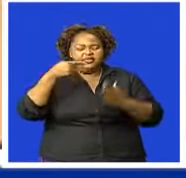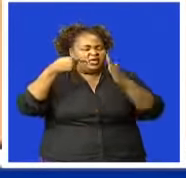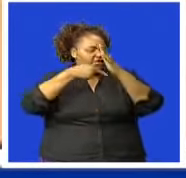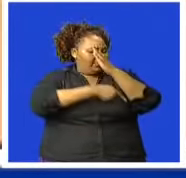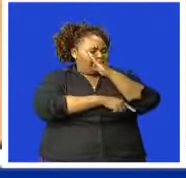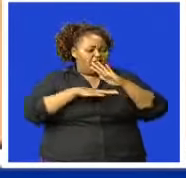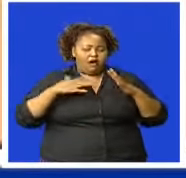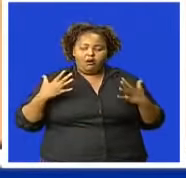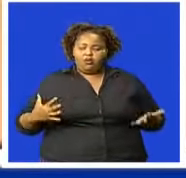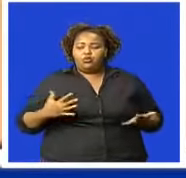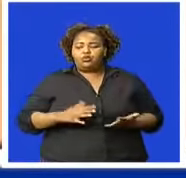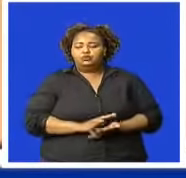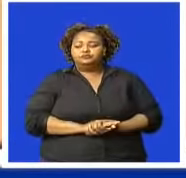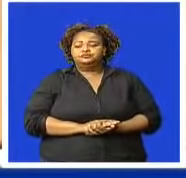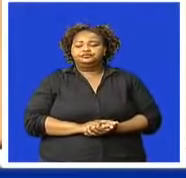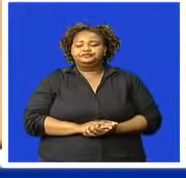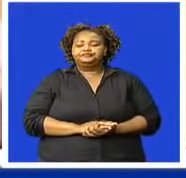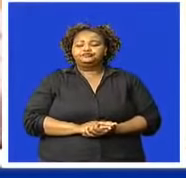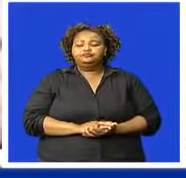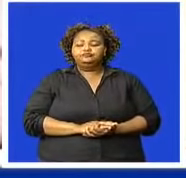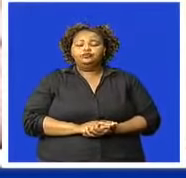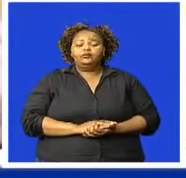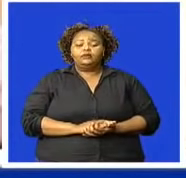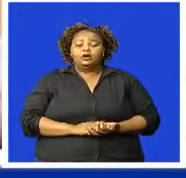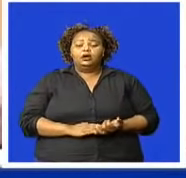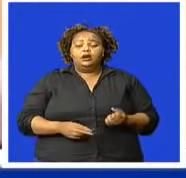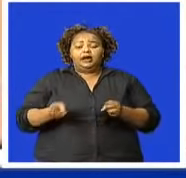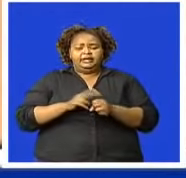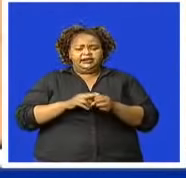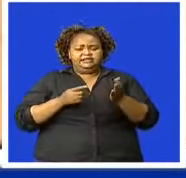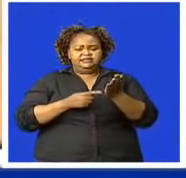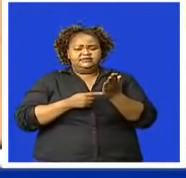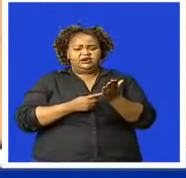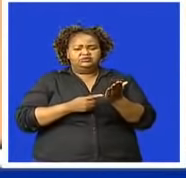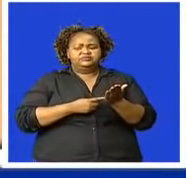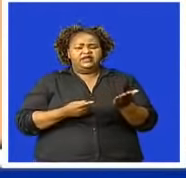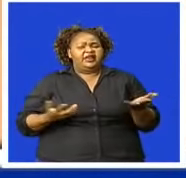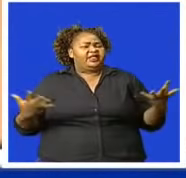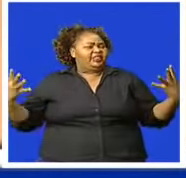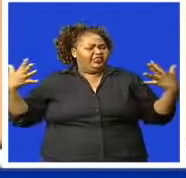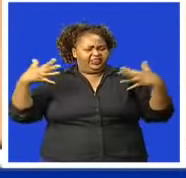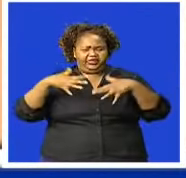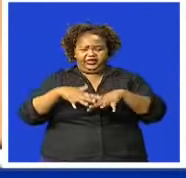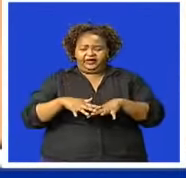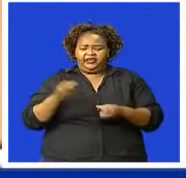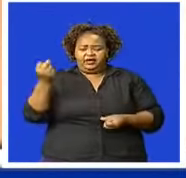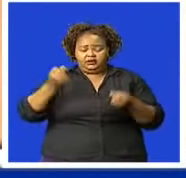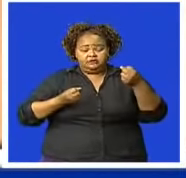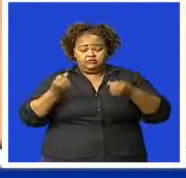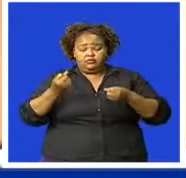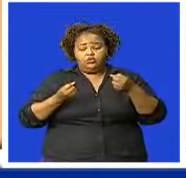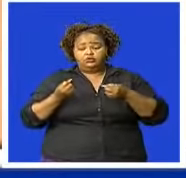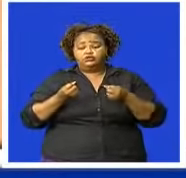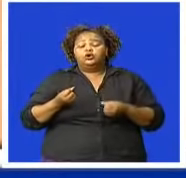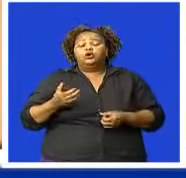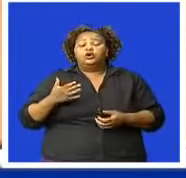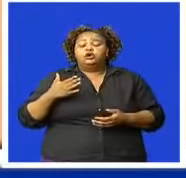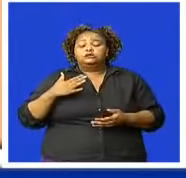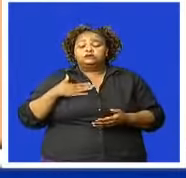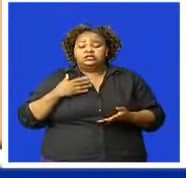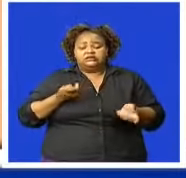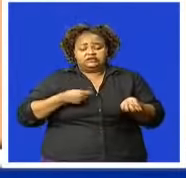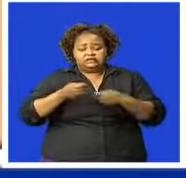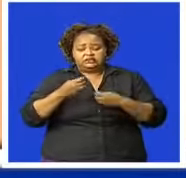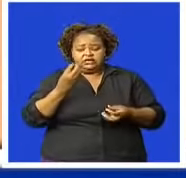vele bese kwenteka ke naleli dolobha libese ligcwala timoto kani sengisa nebantwana laba ngabasengotini yekuthi abanake